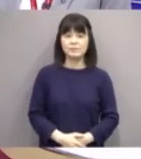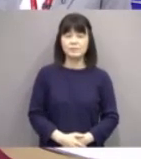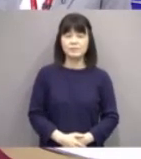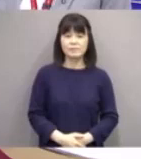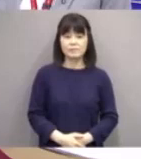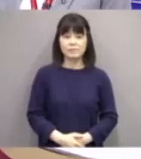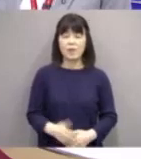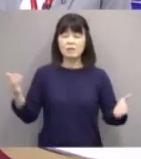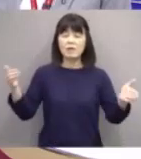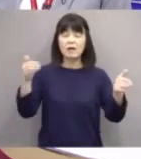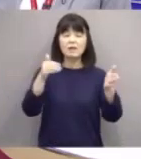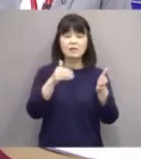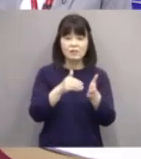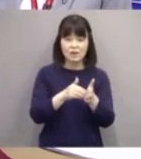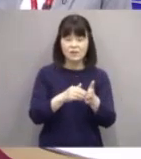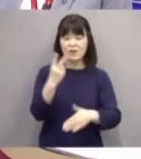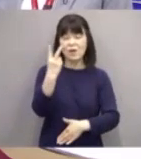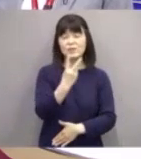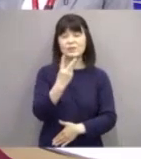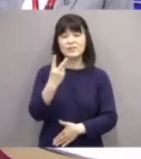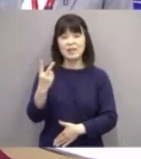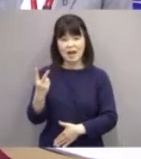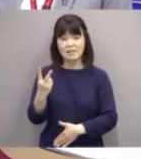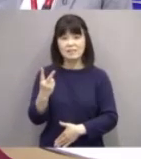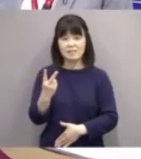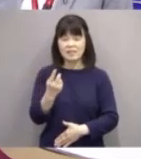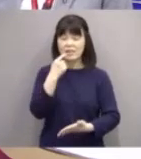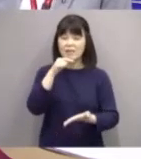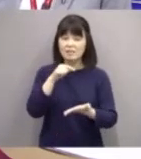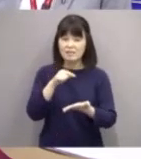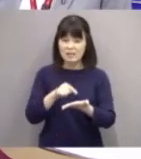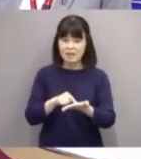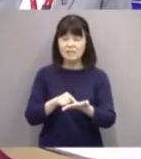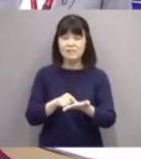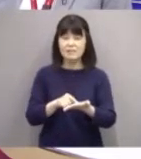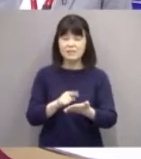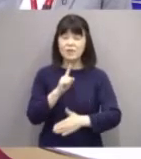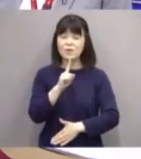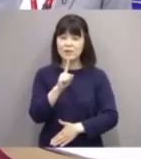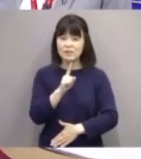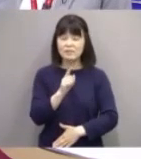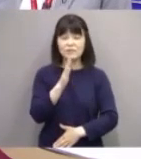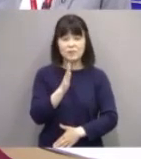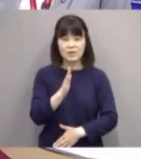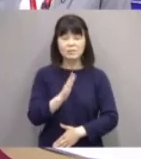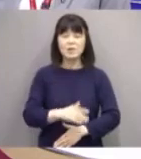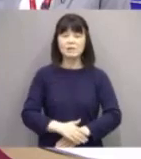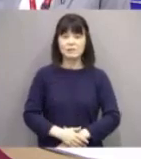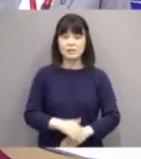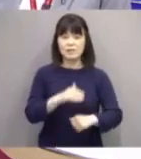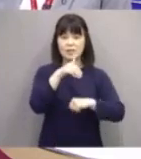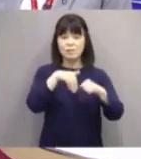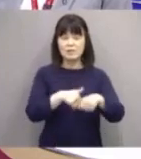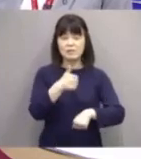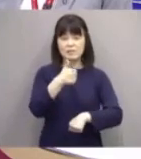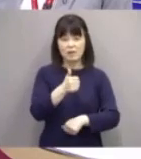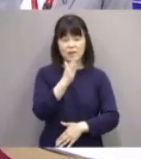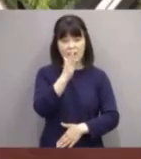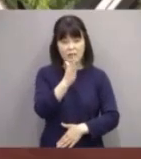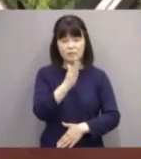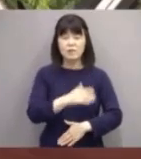では最後になりますが、お二人に一言ずつコメントをいただきたいと思います。まず山根さん、お願いします